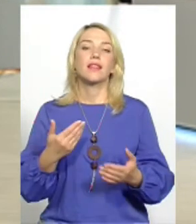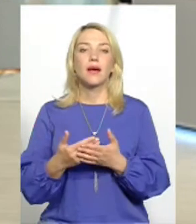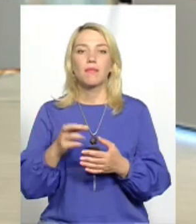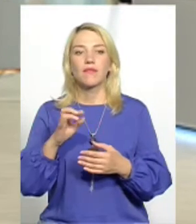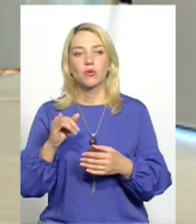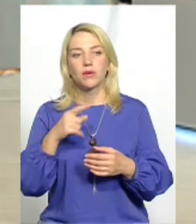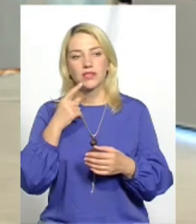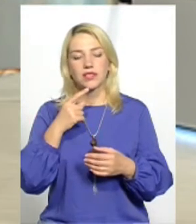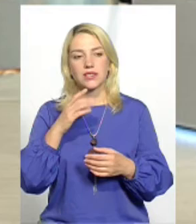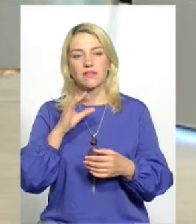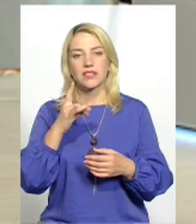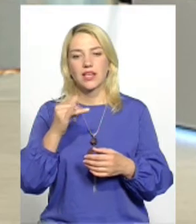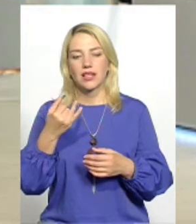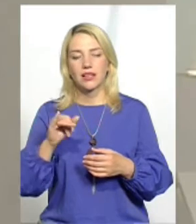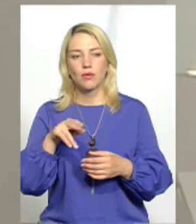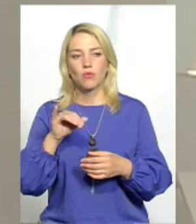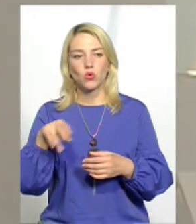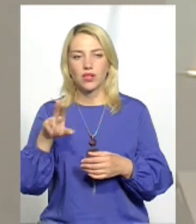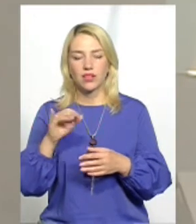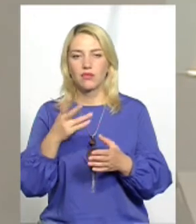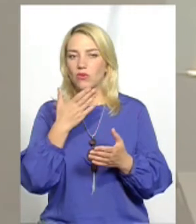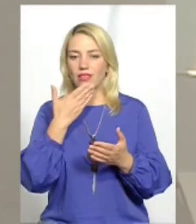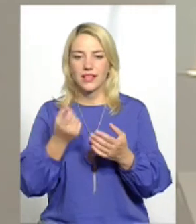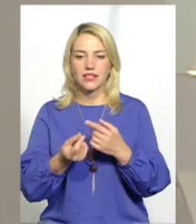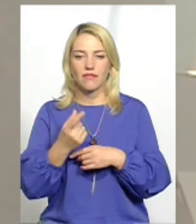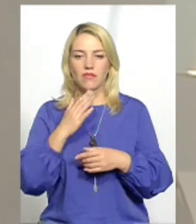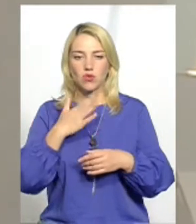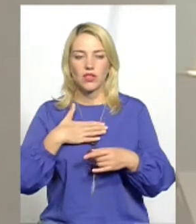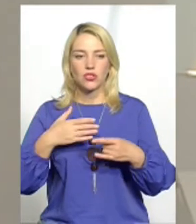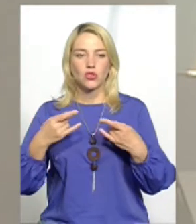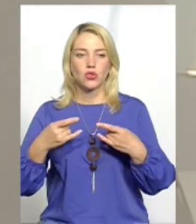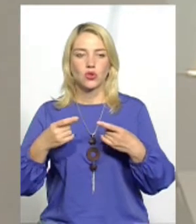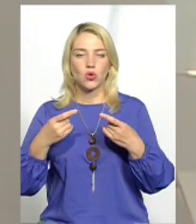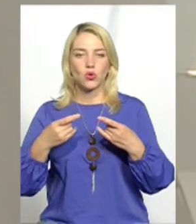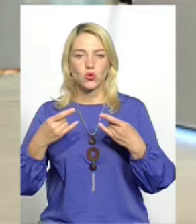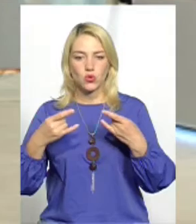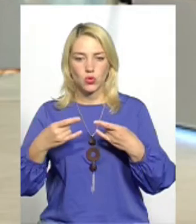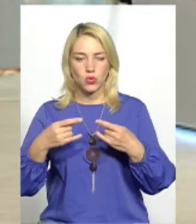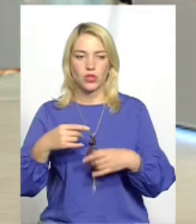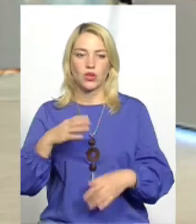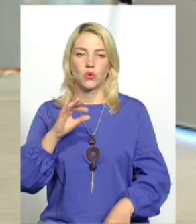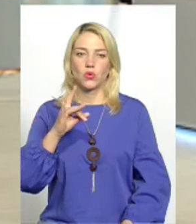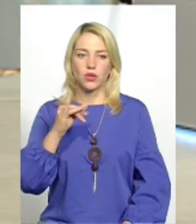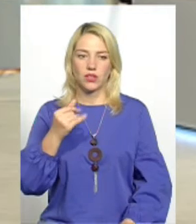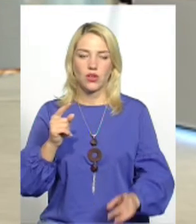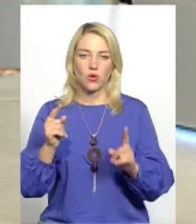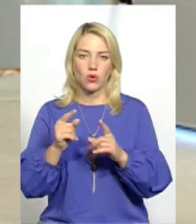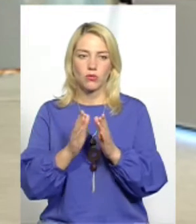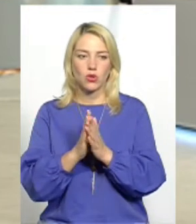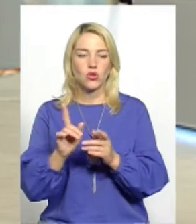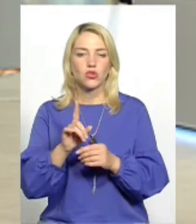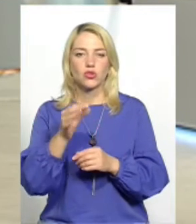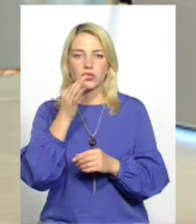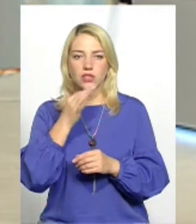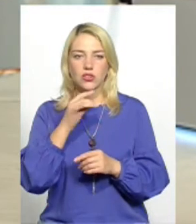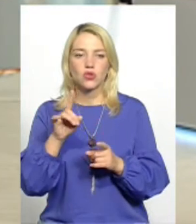більше сказав пан Сергій Прудкий, який, на жаль, так і не з'явився в нашій студії. Пане Юрію, коротенько, що